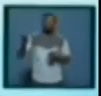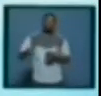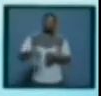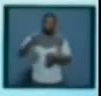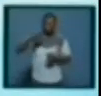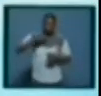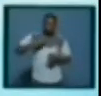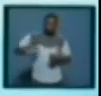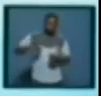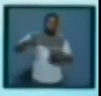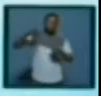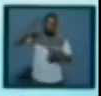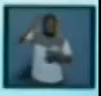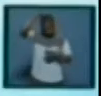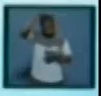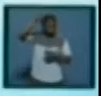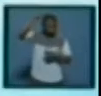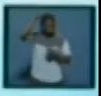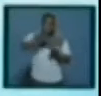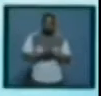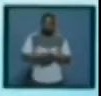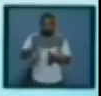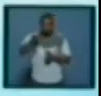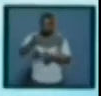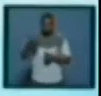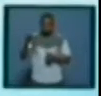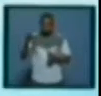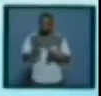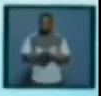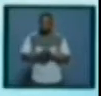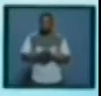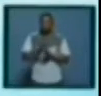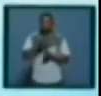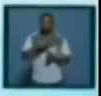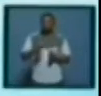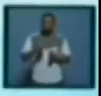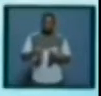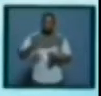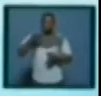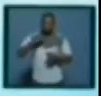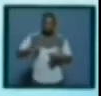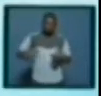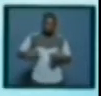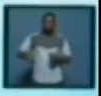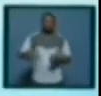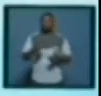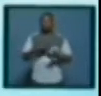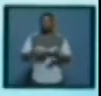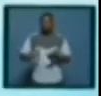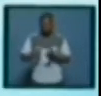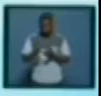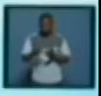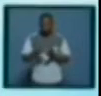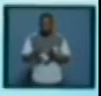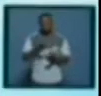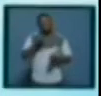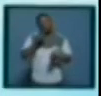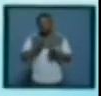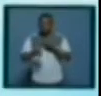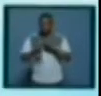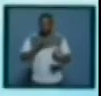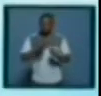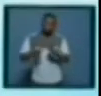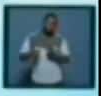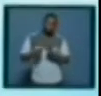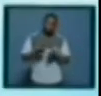bien praticable au Burkina Faso pour le cas de traumatisme crânien suite à un accident de la